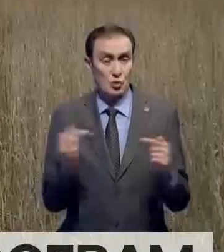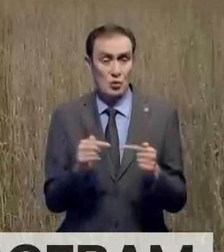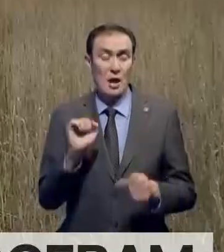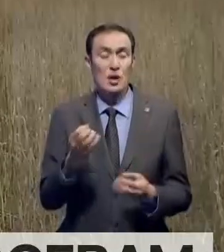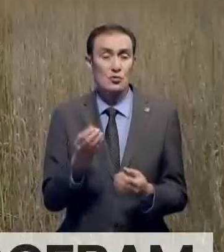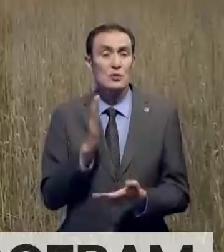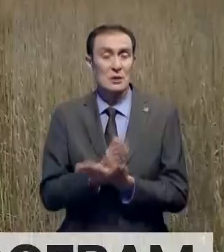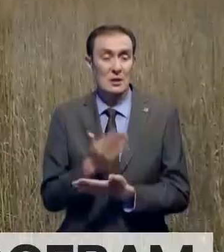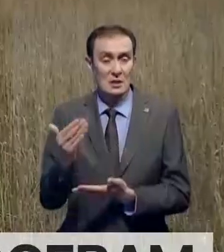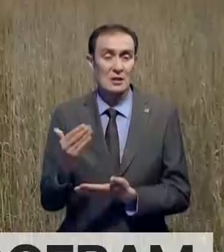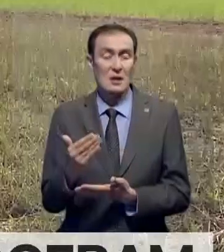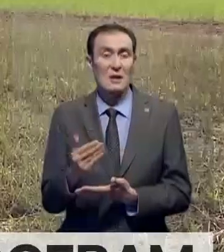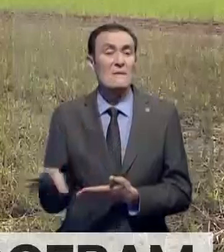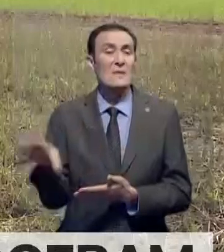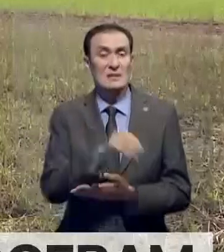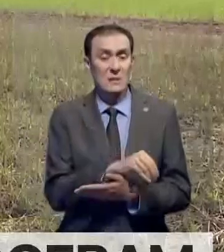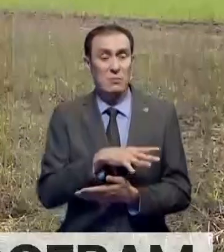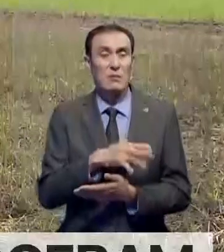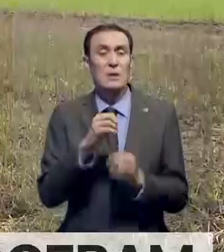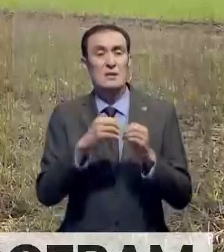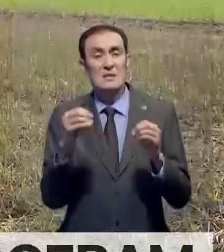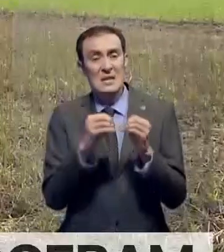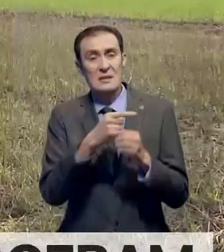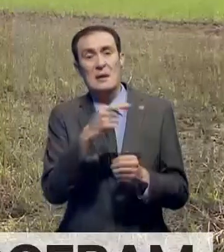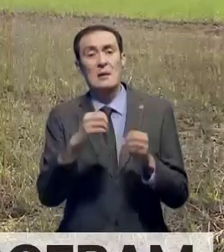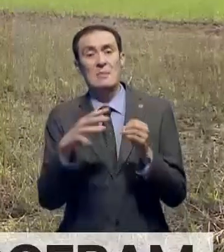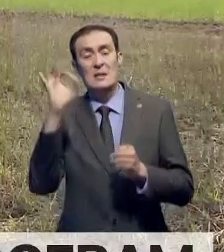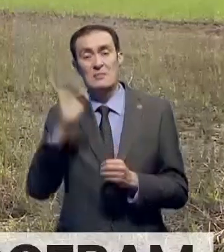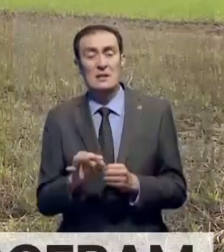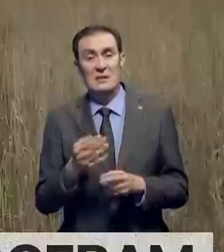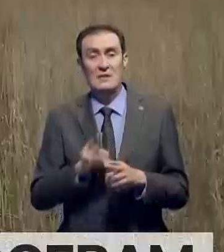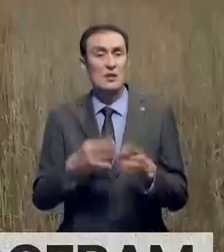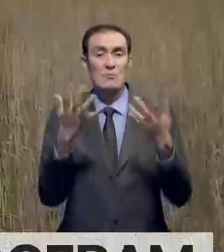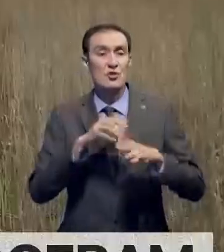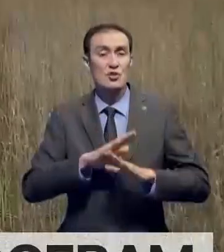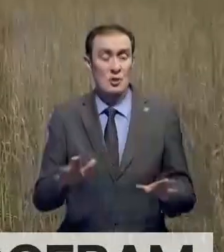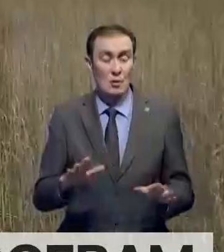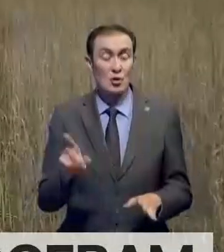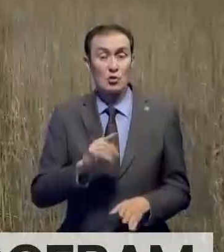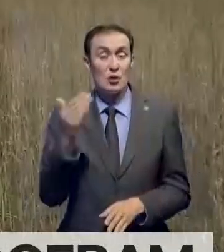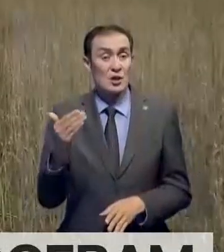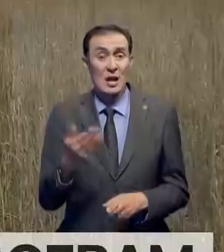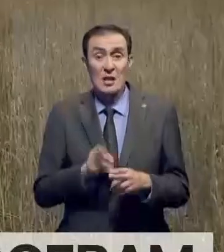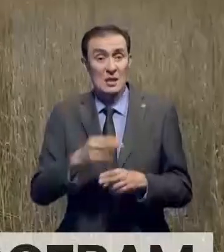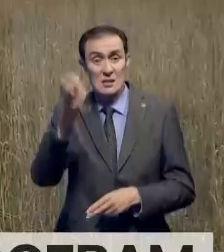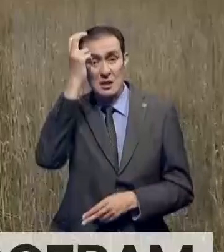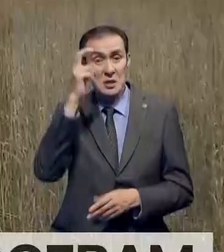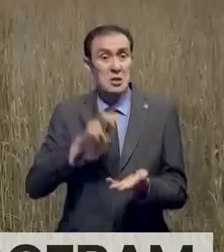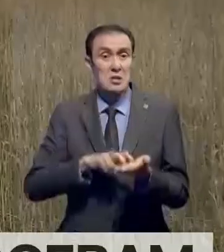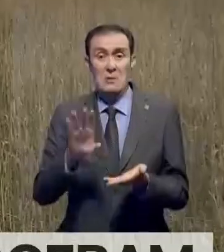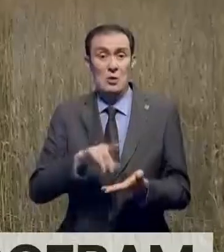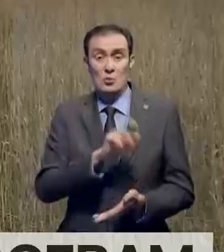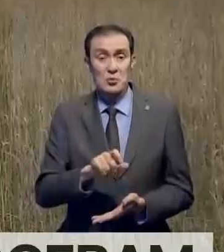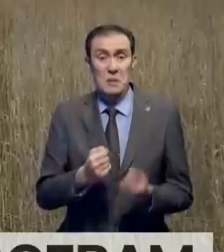кроме этого же они везде ходили, по 10-15% с каждого поля мы это не берем в счет. До того дошло, что они же не боятся людей сейчас, сайгаки,